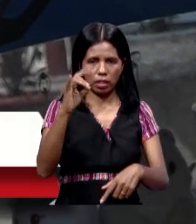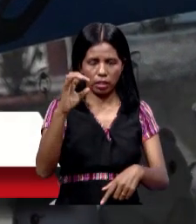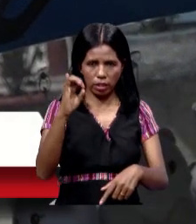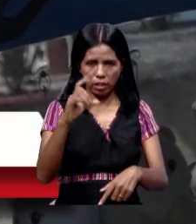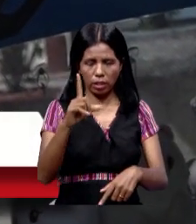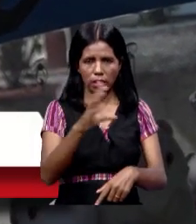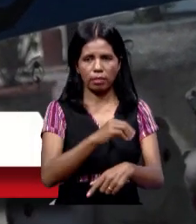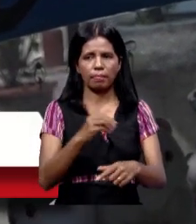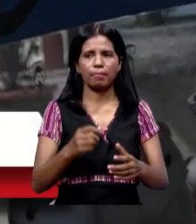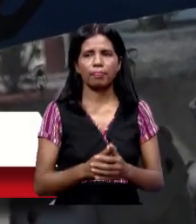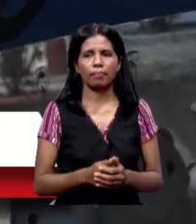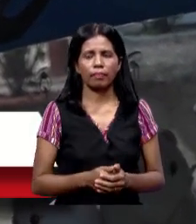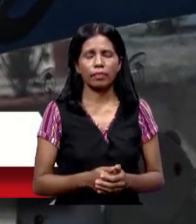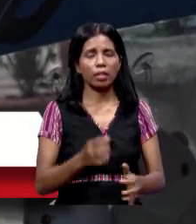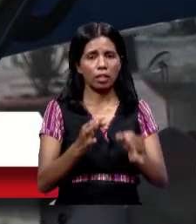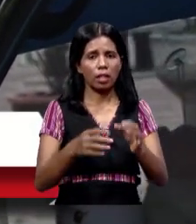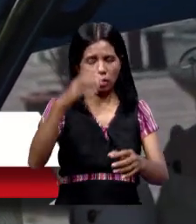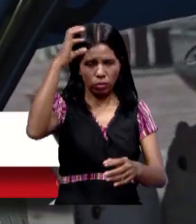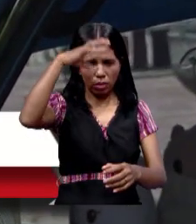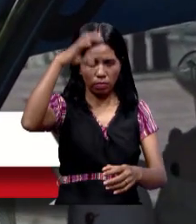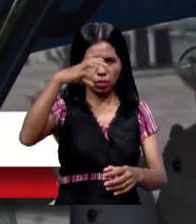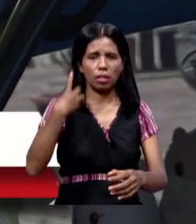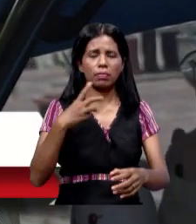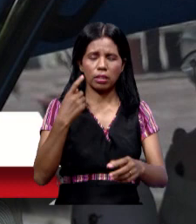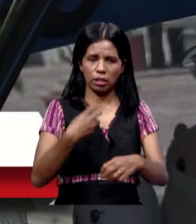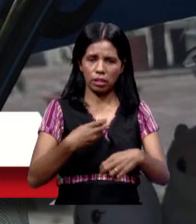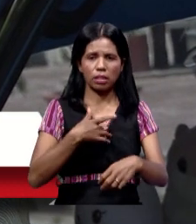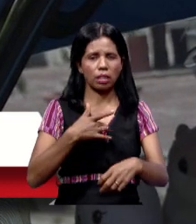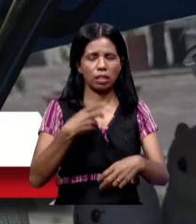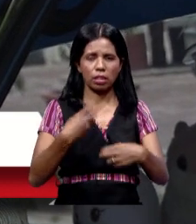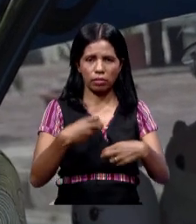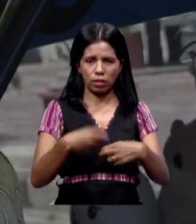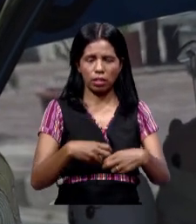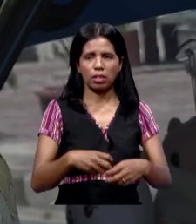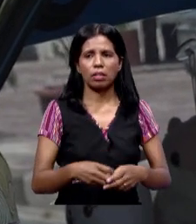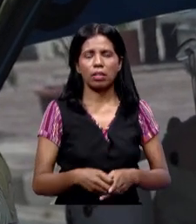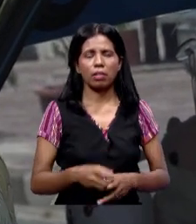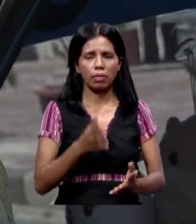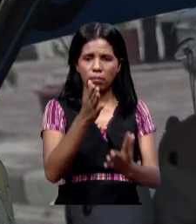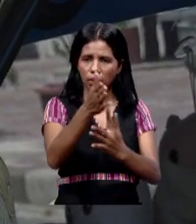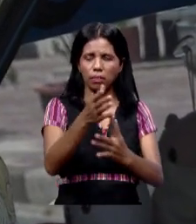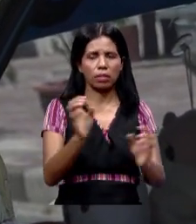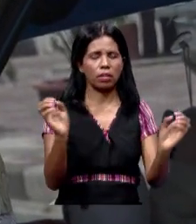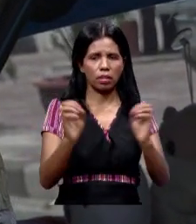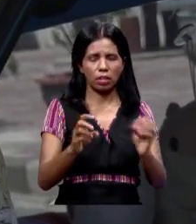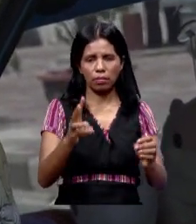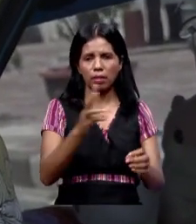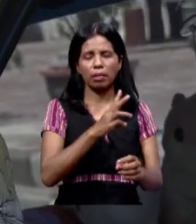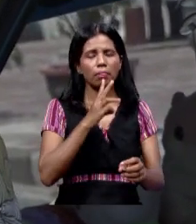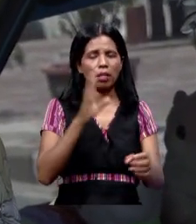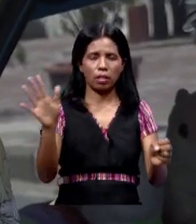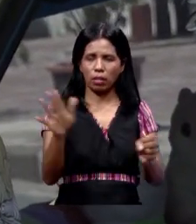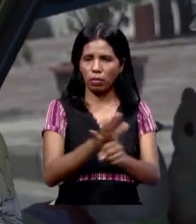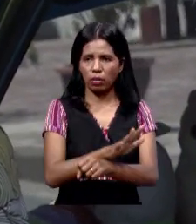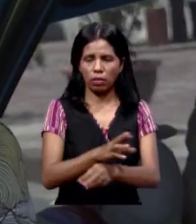hotelnya, dan ne makondo udang bota mi aras. Ame diuba mas ladia, daruma ba banjir ini ba baleta lah